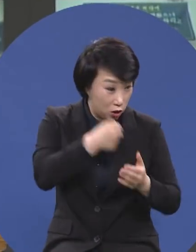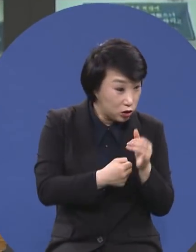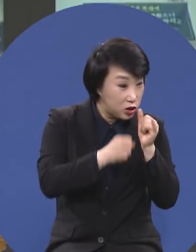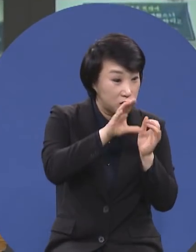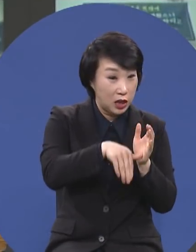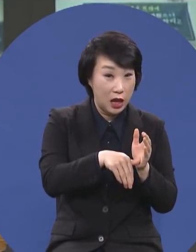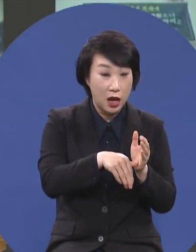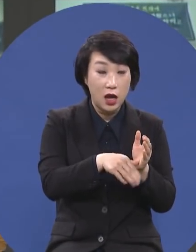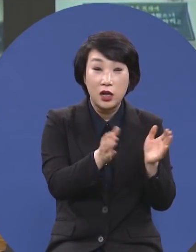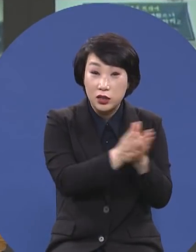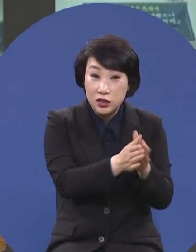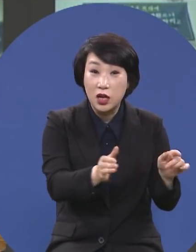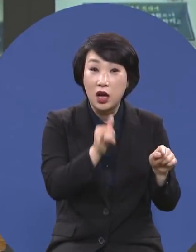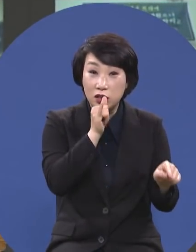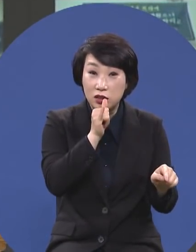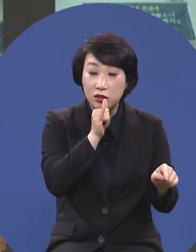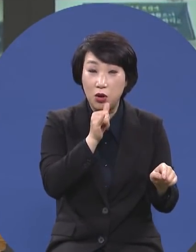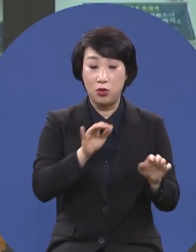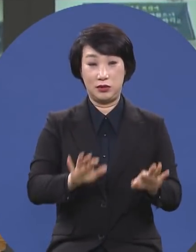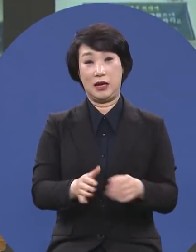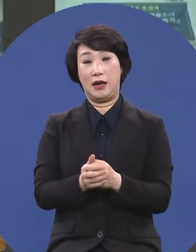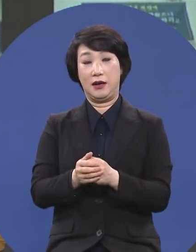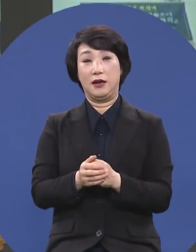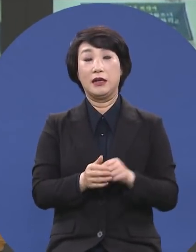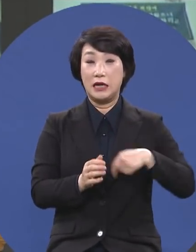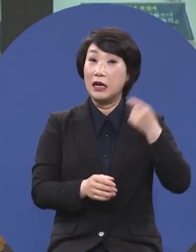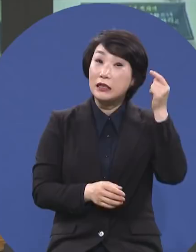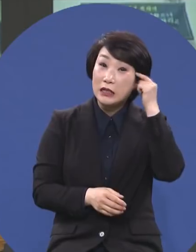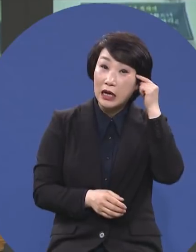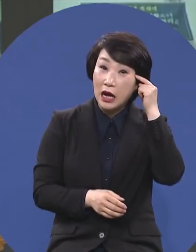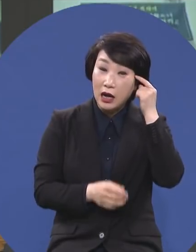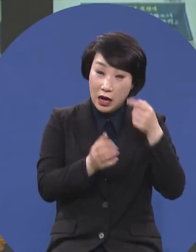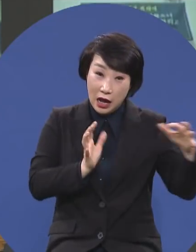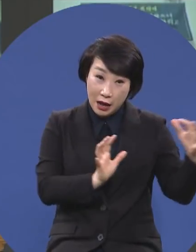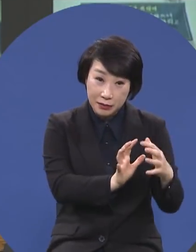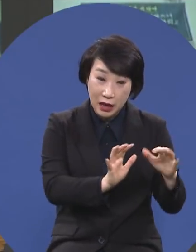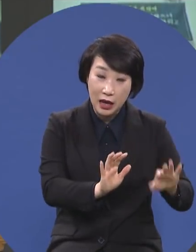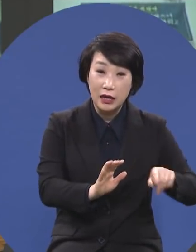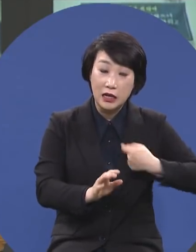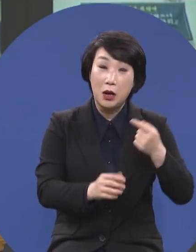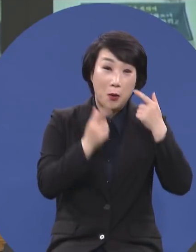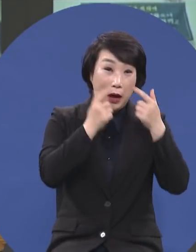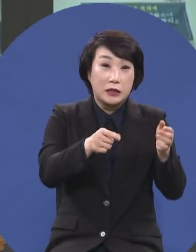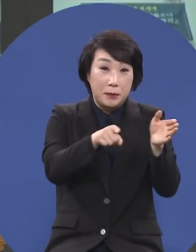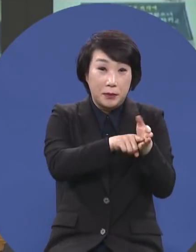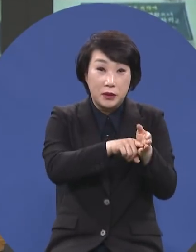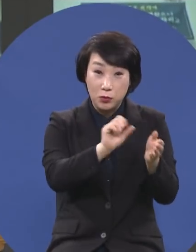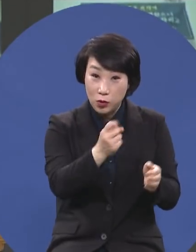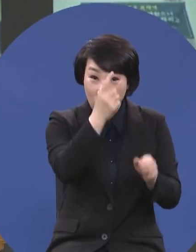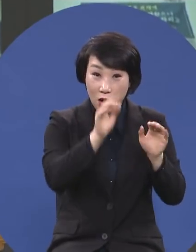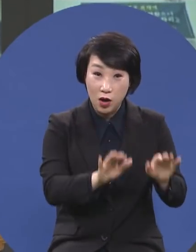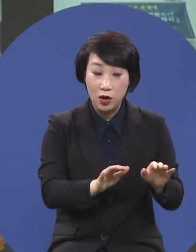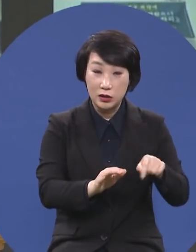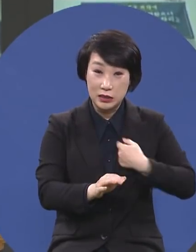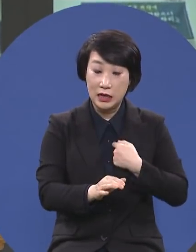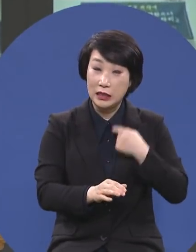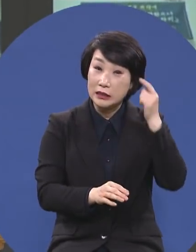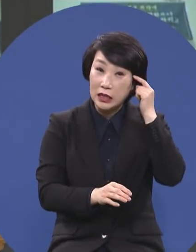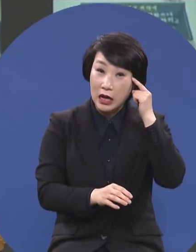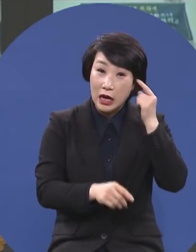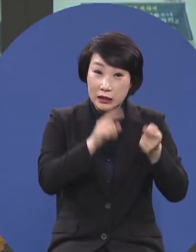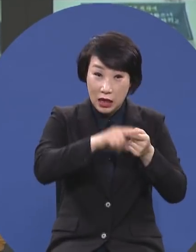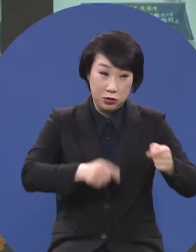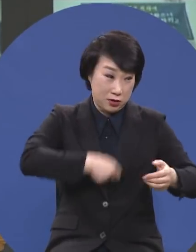때 발생되는 것이고, 자기 생각과 함께 자기 확신에 근거해서 자기